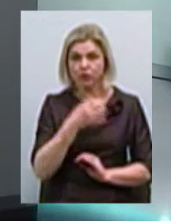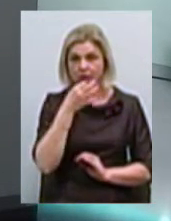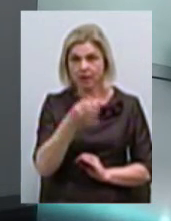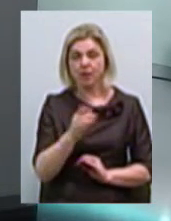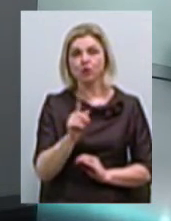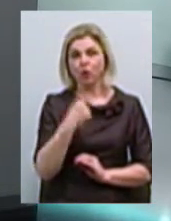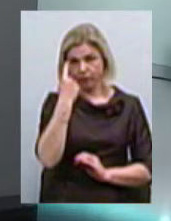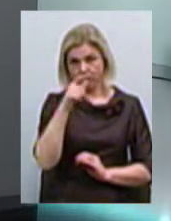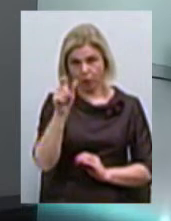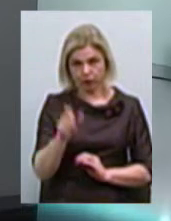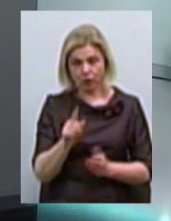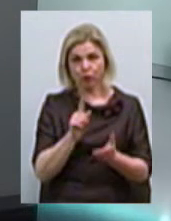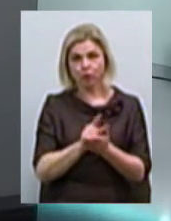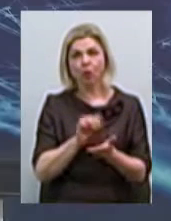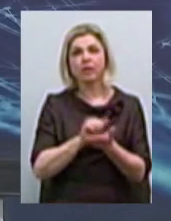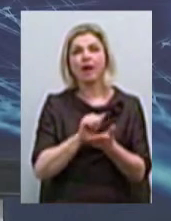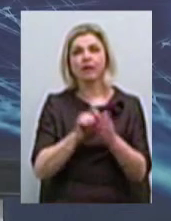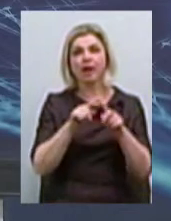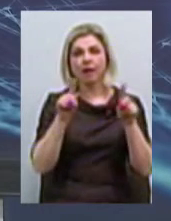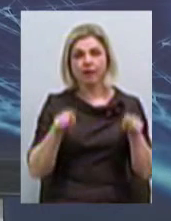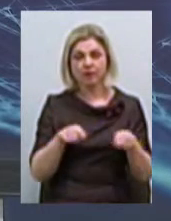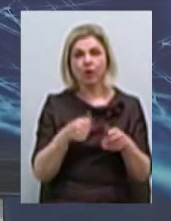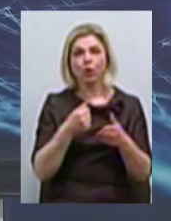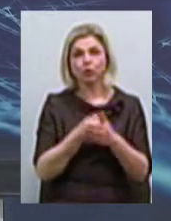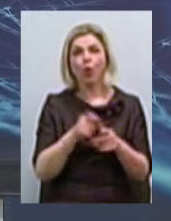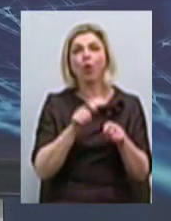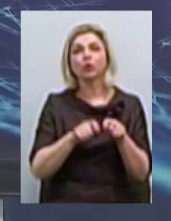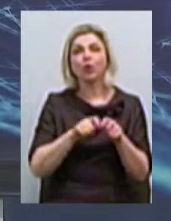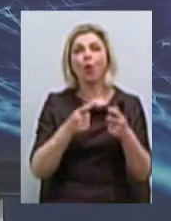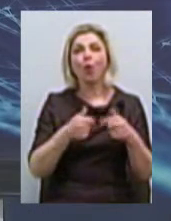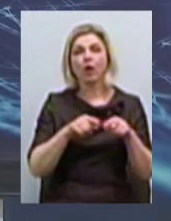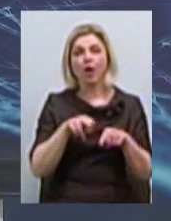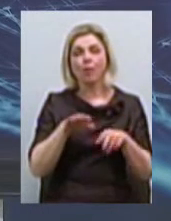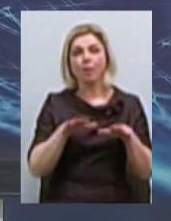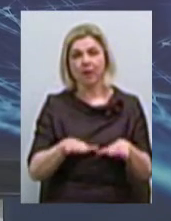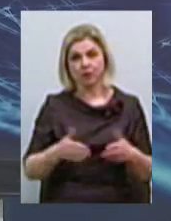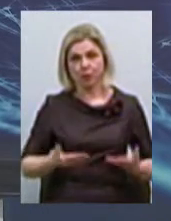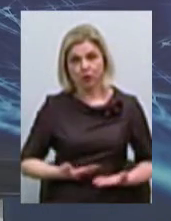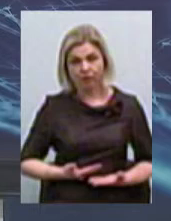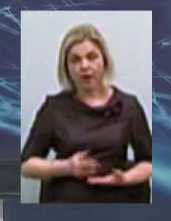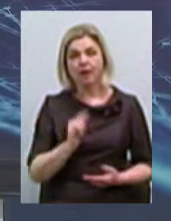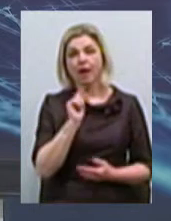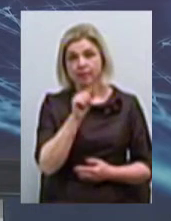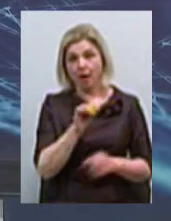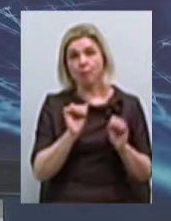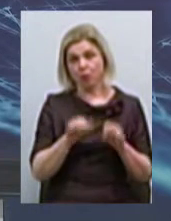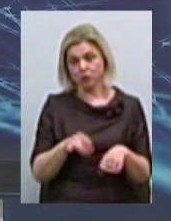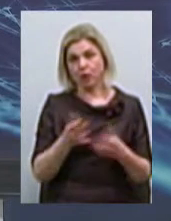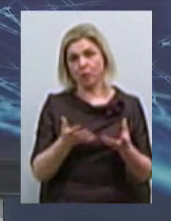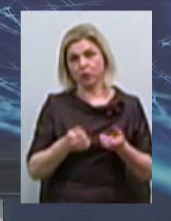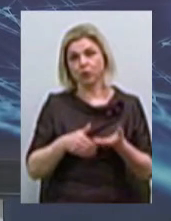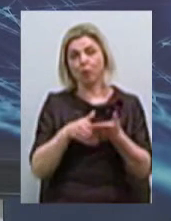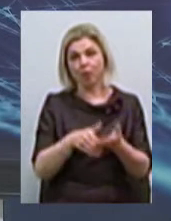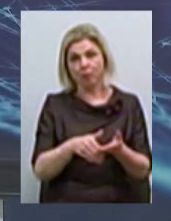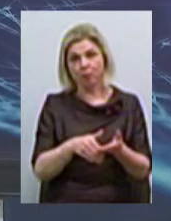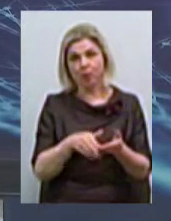фізична особа повинна подати податкову декларацію до контролюючого органу за місцем проживання. Там вона може отримати допомогу